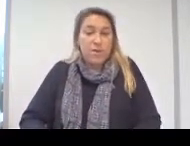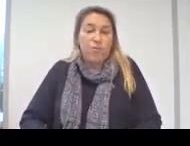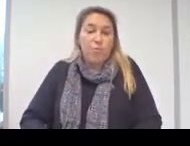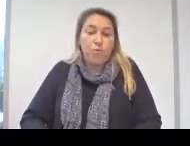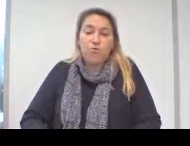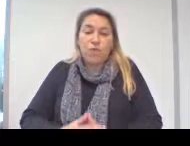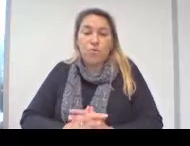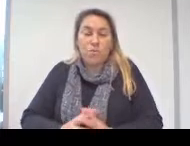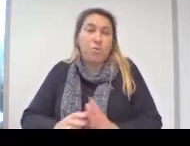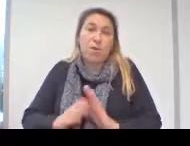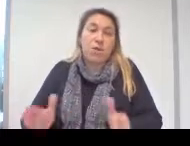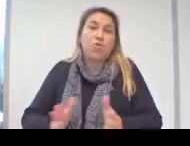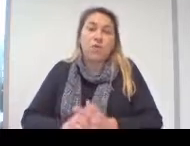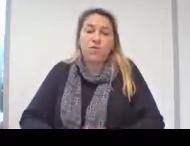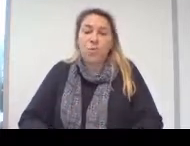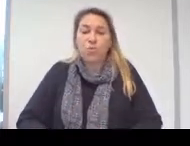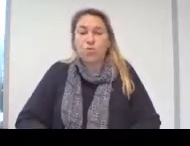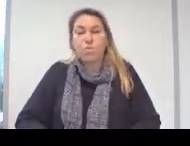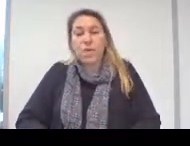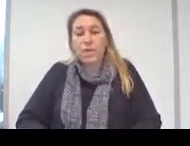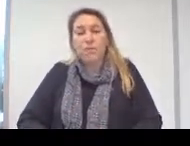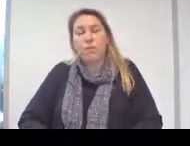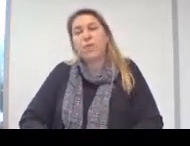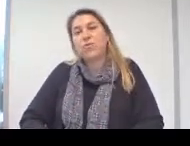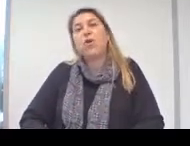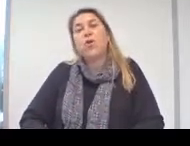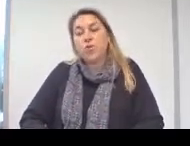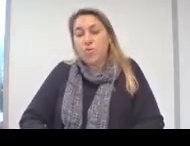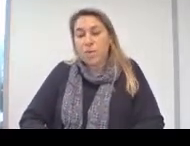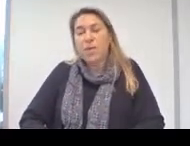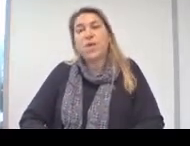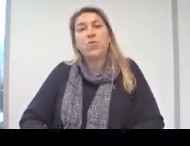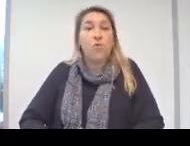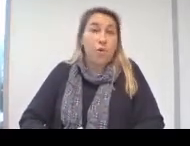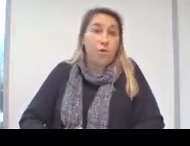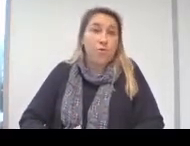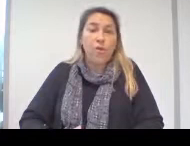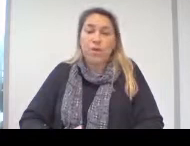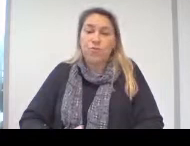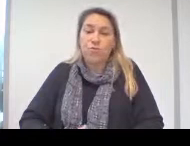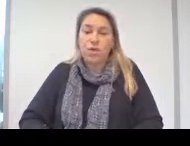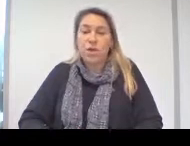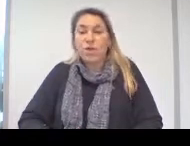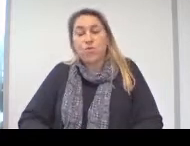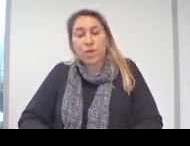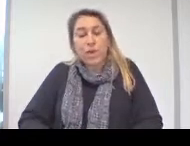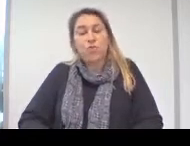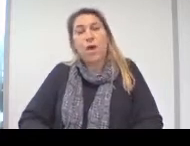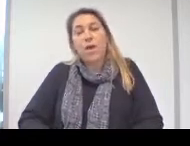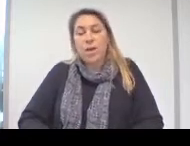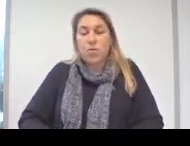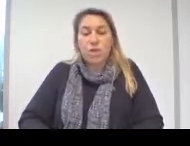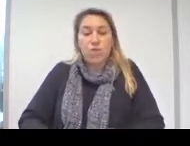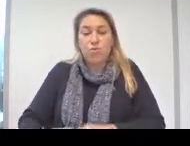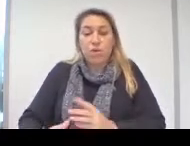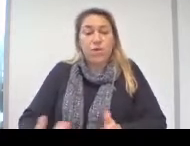fiches métiers. On vous propose tous les deux, ces deux sites vous proposent une mine d'informations sur les métiers, sur l'offre de formation aussi, sur les